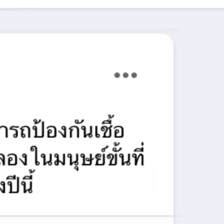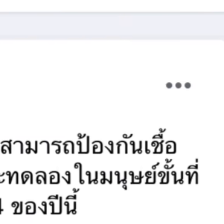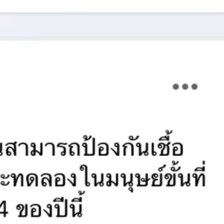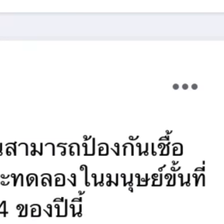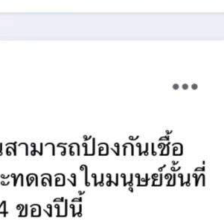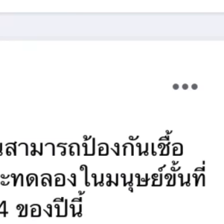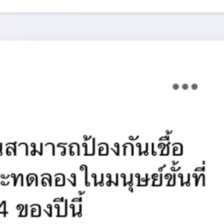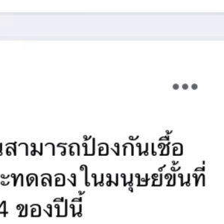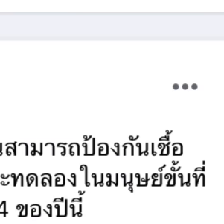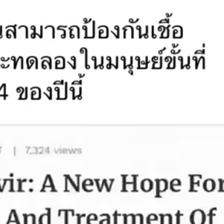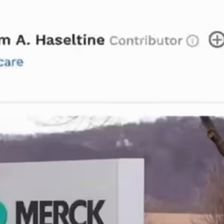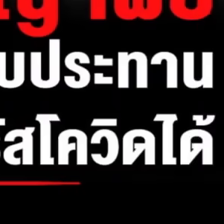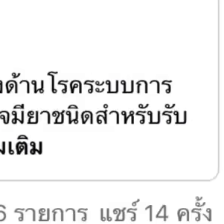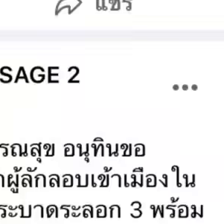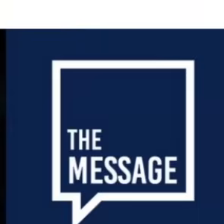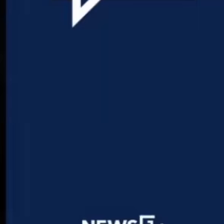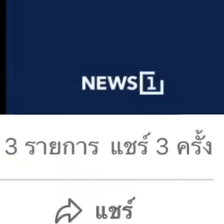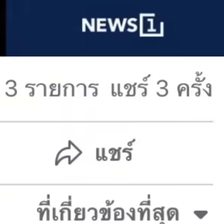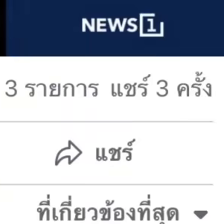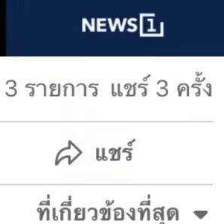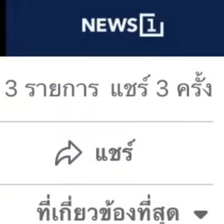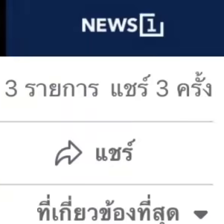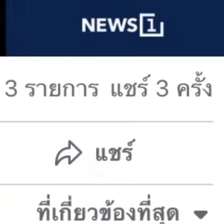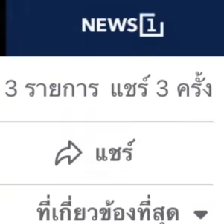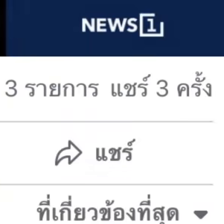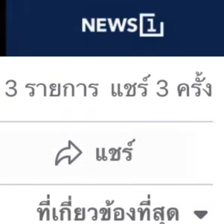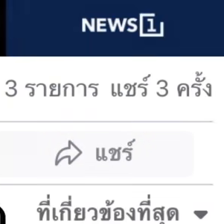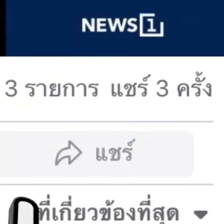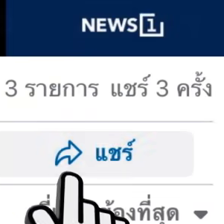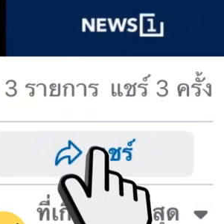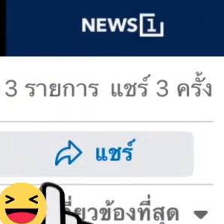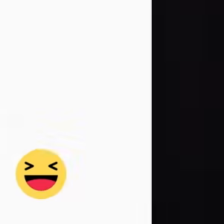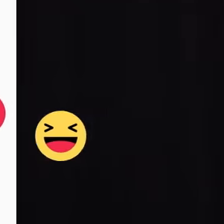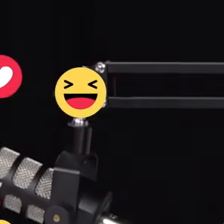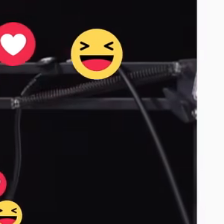าง Facebook กดไลค์กดแชร์เพจ News 1